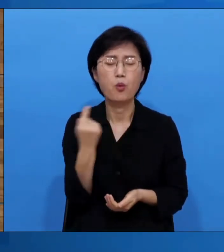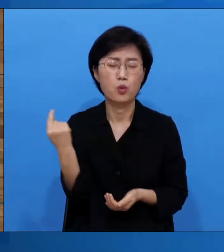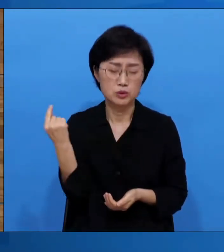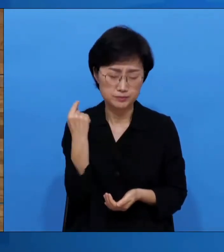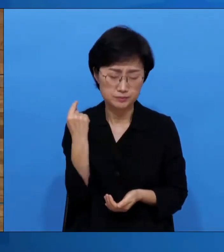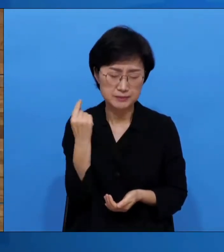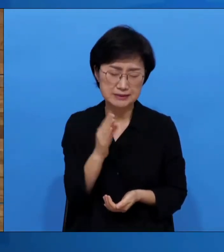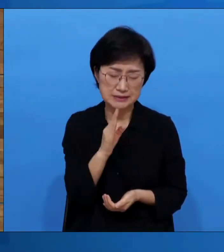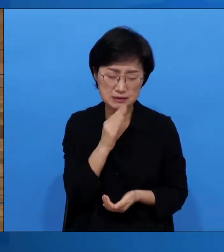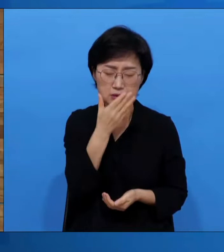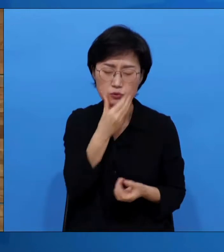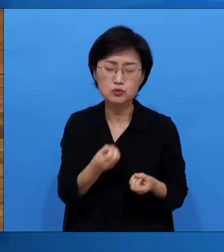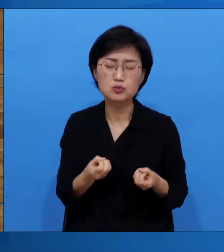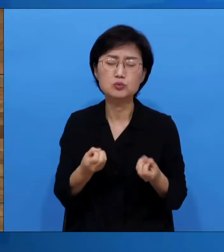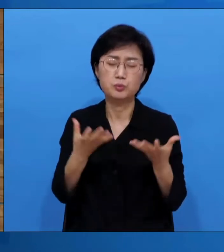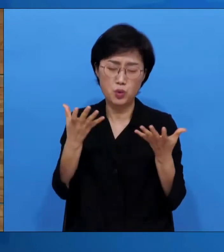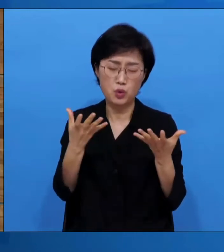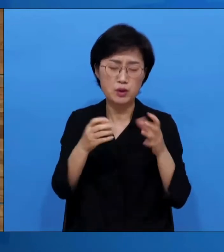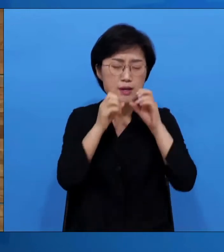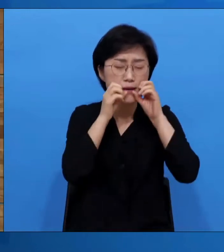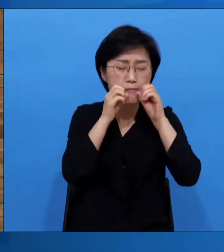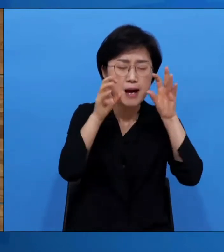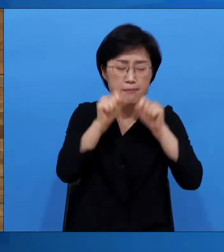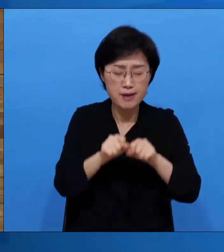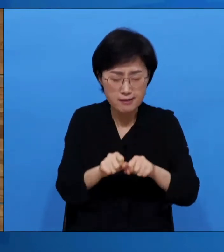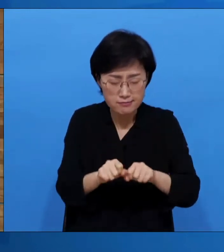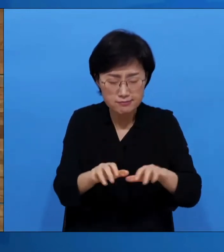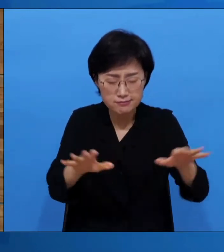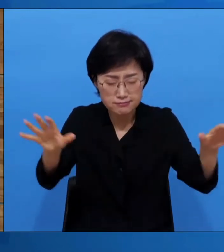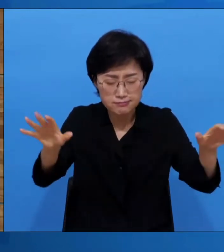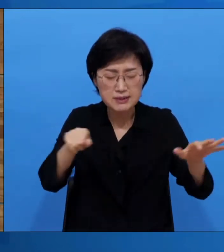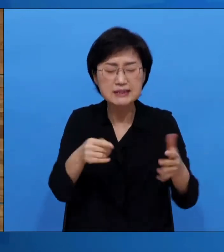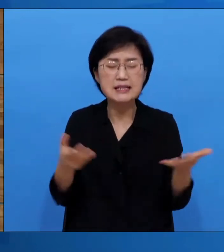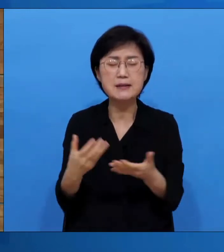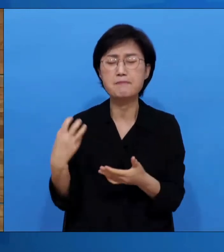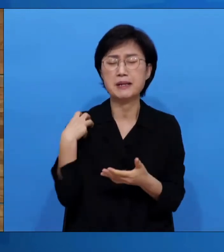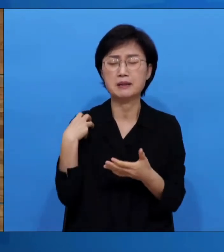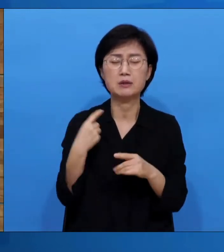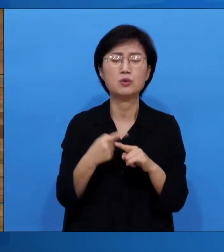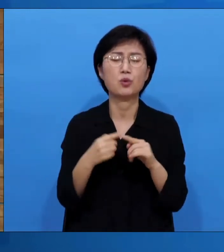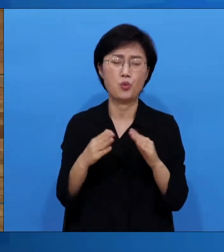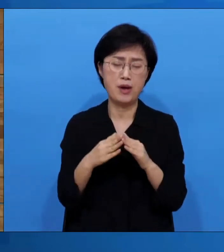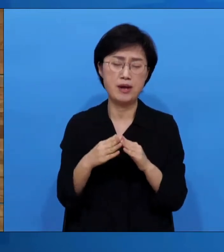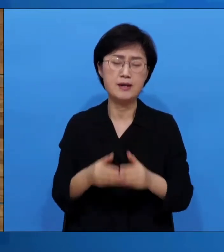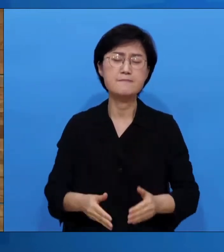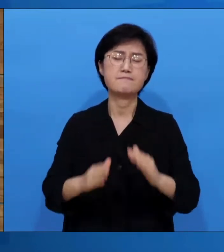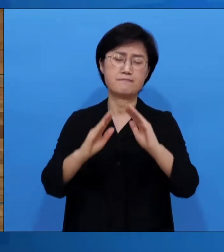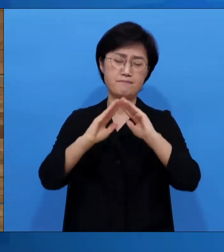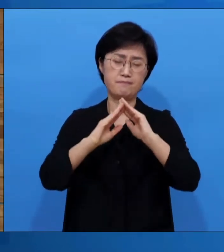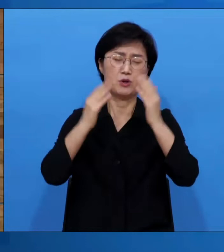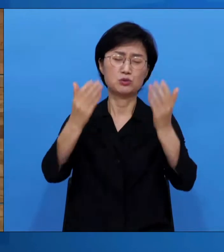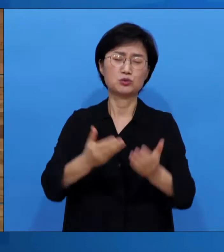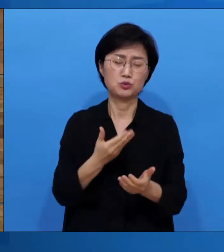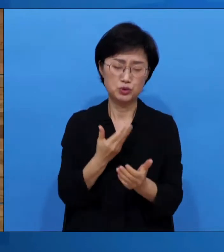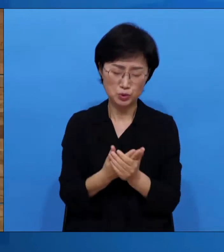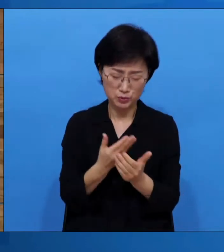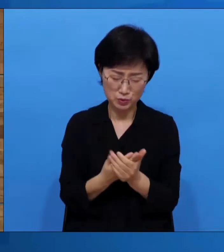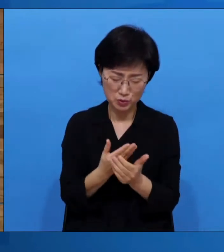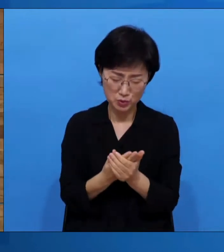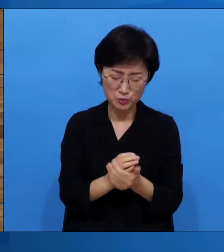세계에 전달하는 교회를 세우게 하옵소서. And therefore may our church that relays the correct gospel and the blessings to all the world be